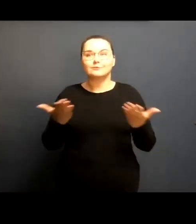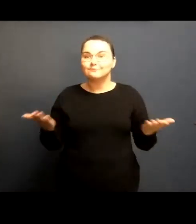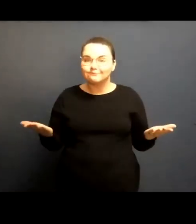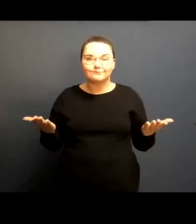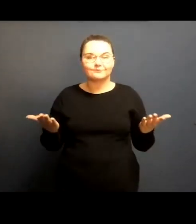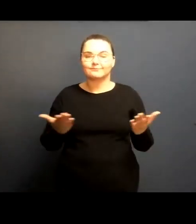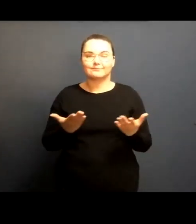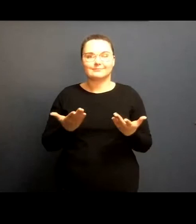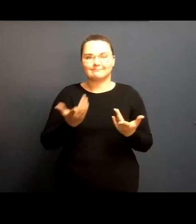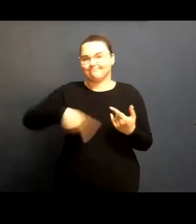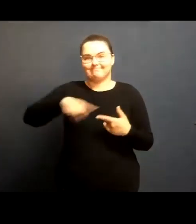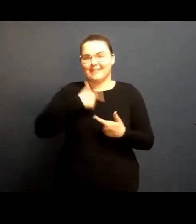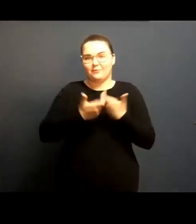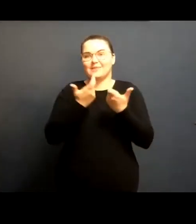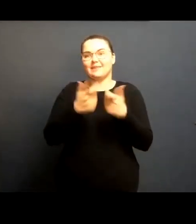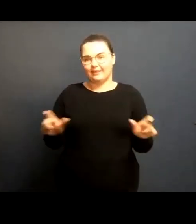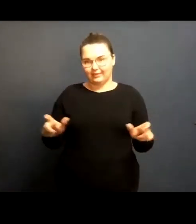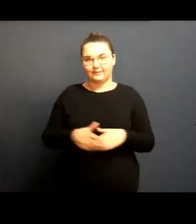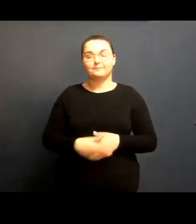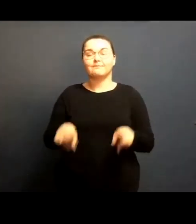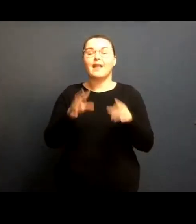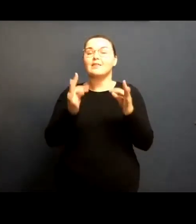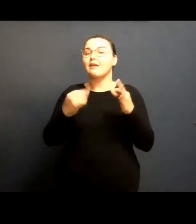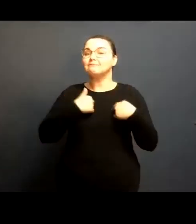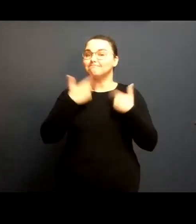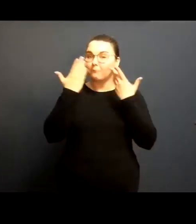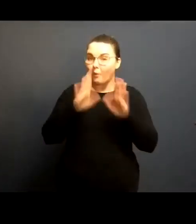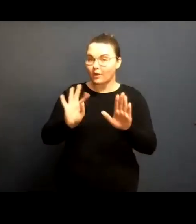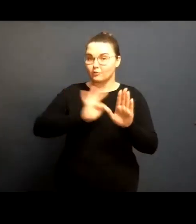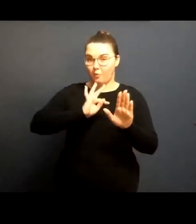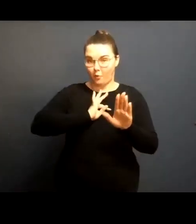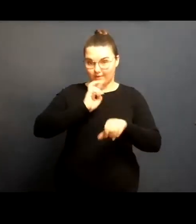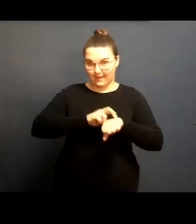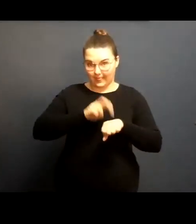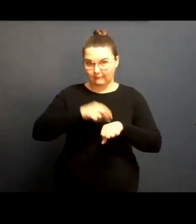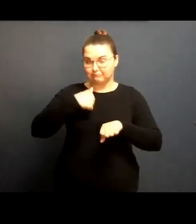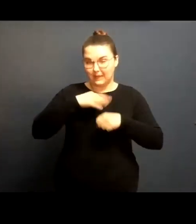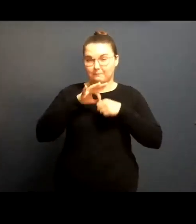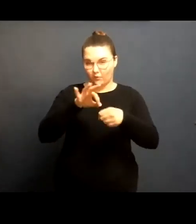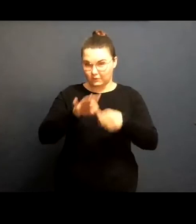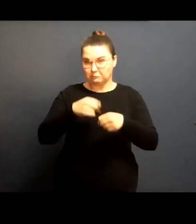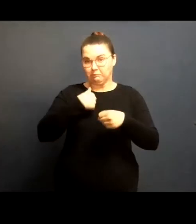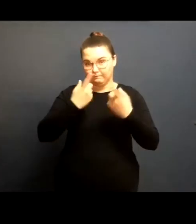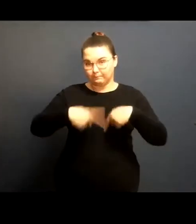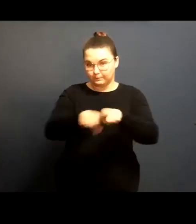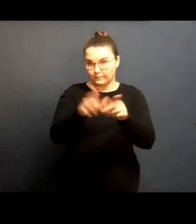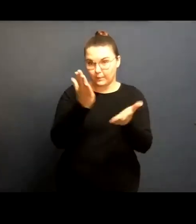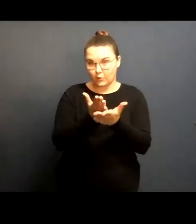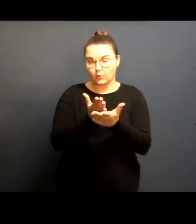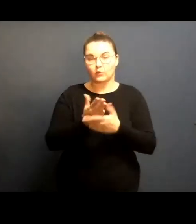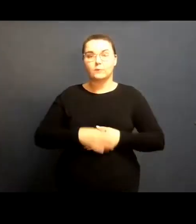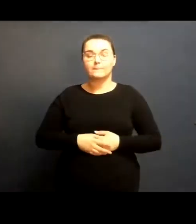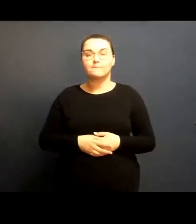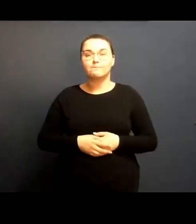chciałabym Państwu zaprezentować, które sama robiłam. Z tych badań szerszych wybrałam tutaj wypowiedzi osób